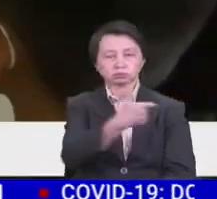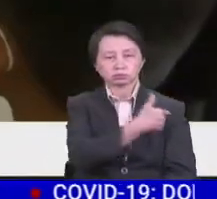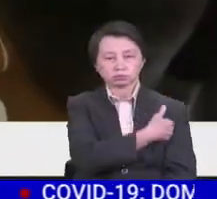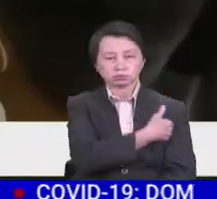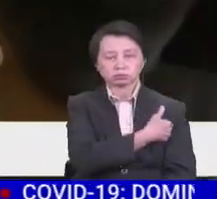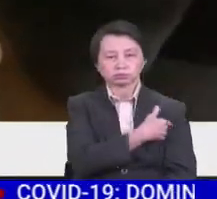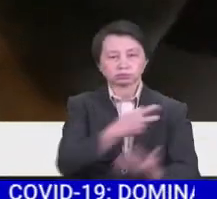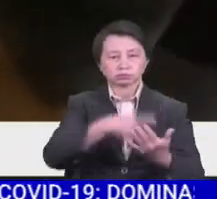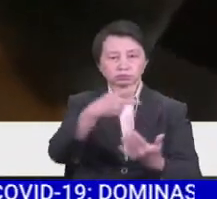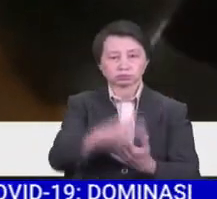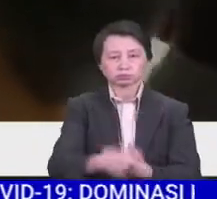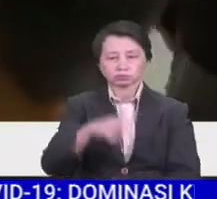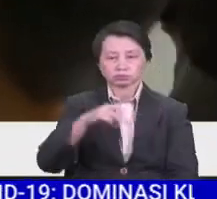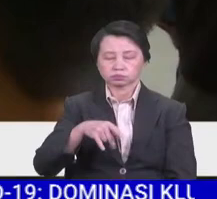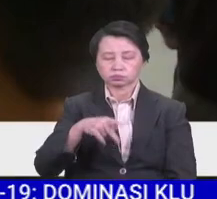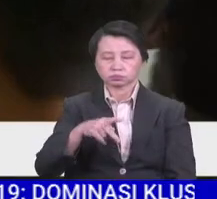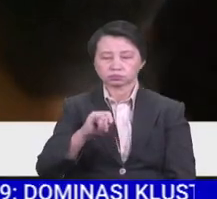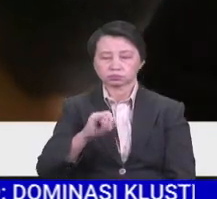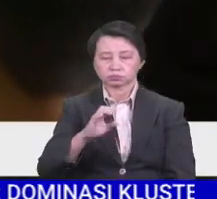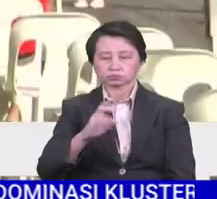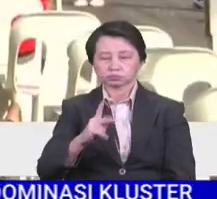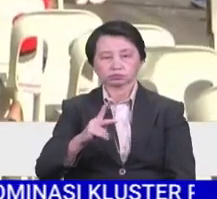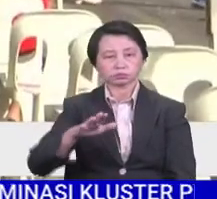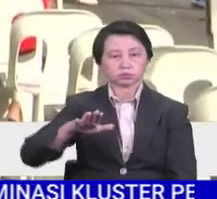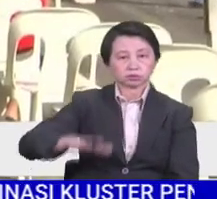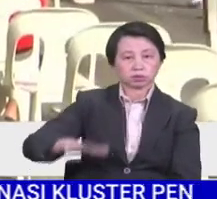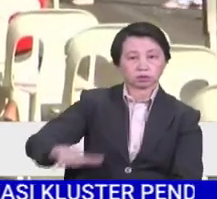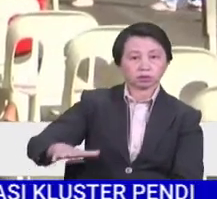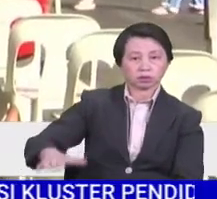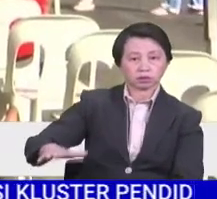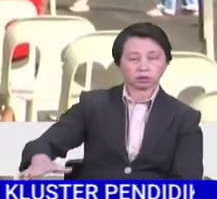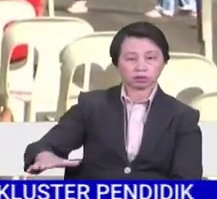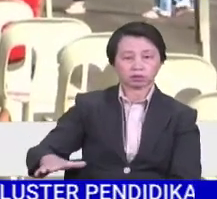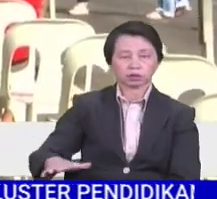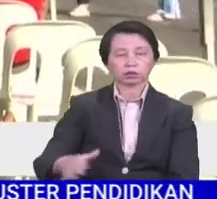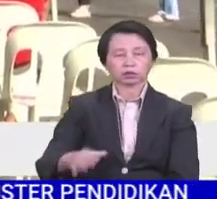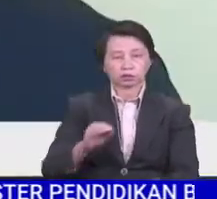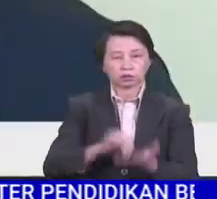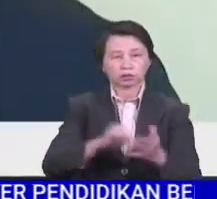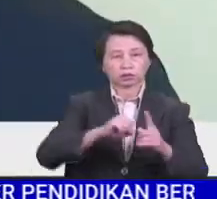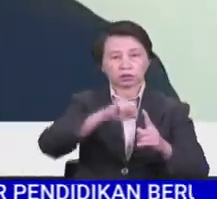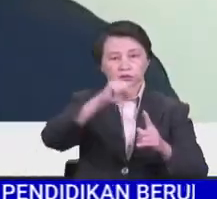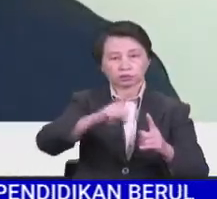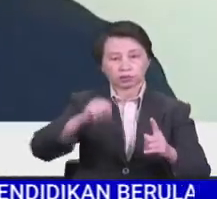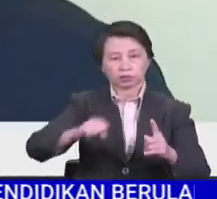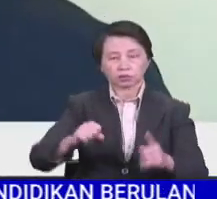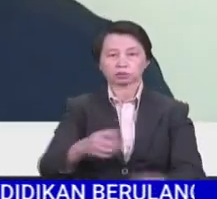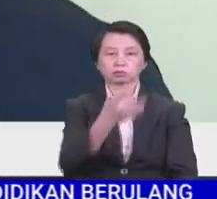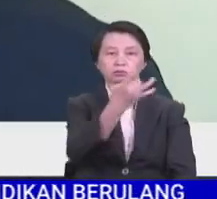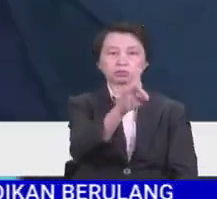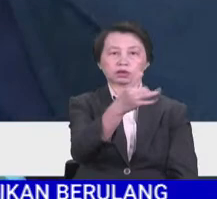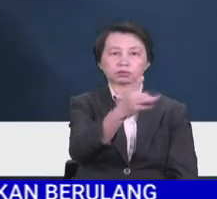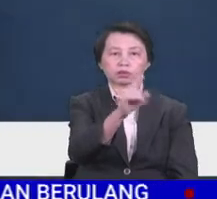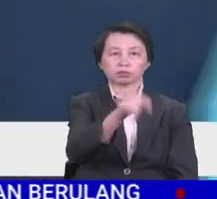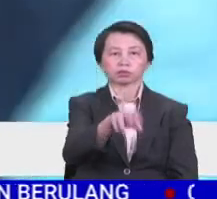melalui program imunisasi kanak-kanak covid19 kebangsaan pic Kids di Sandakan adalah